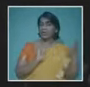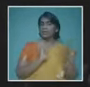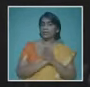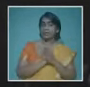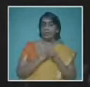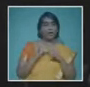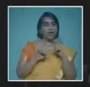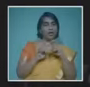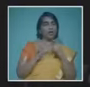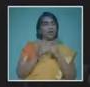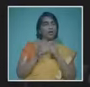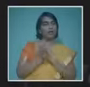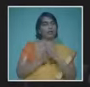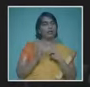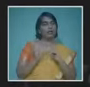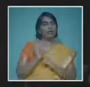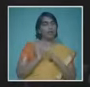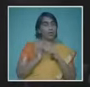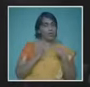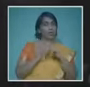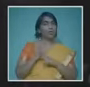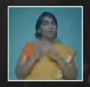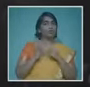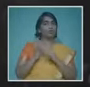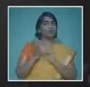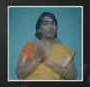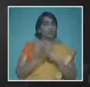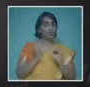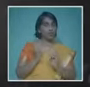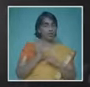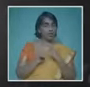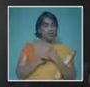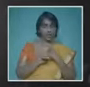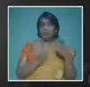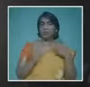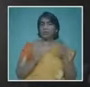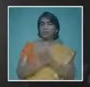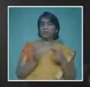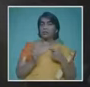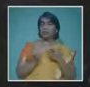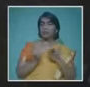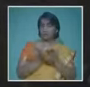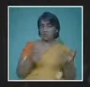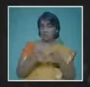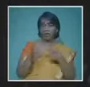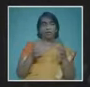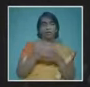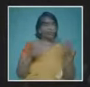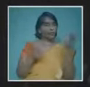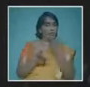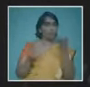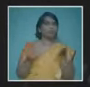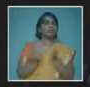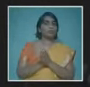අදානි සමාගම සමග ජෝන්කීල් සමාගම සමග ශ්‍රී ලංකා වරාය අධිකාරිය සමග හවුල් සමාගම් එක්ක අපට පුළුවන්කම ලැබුණා